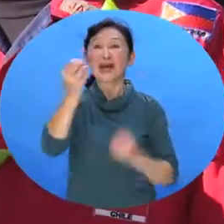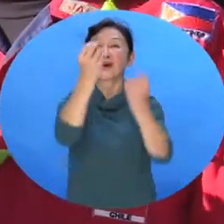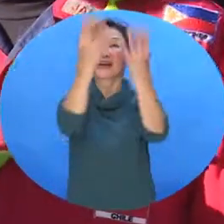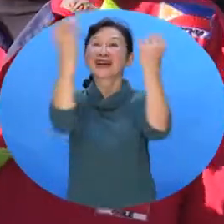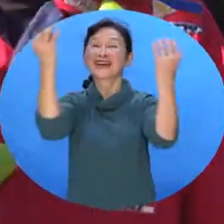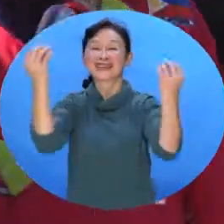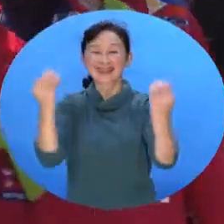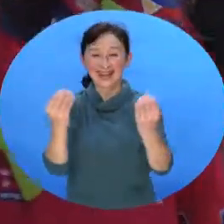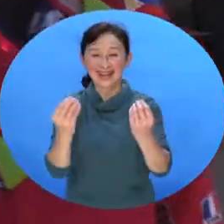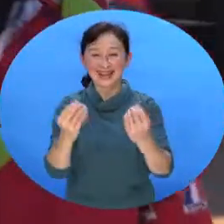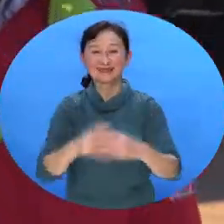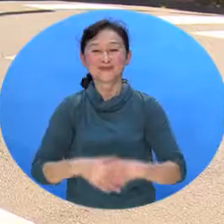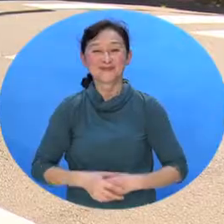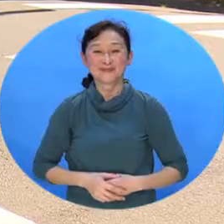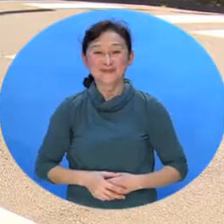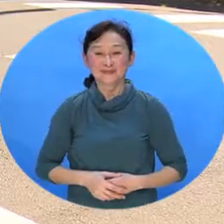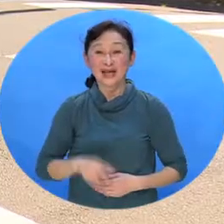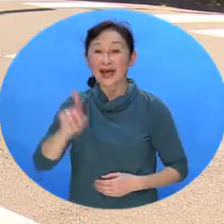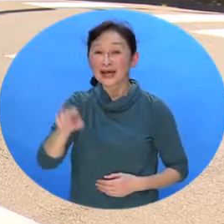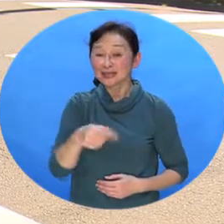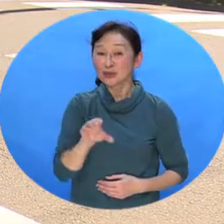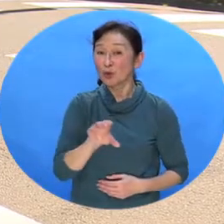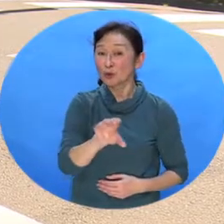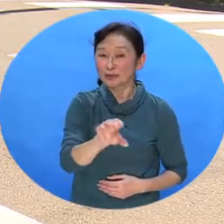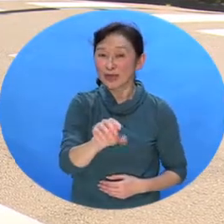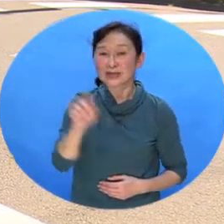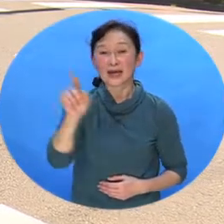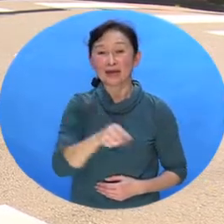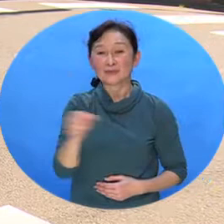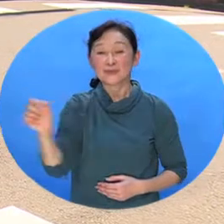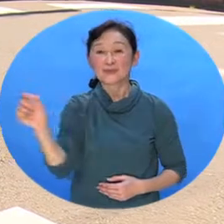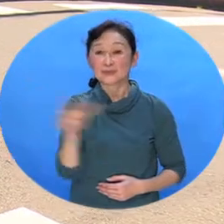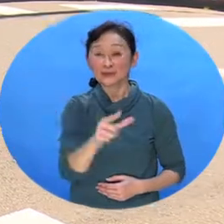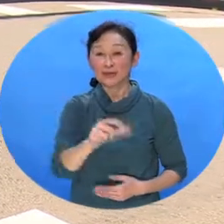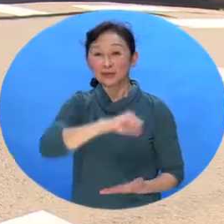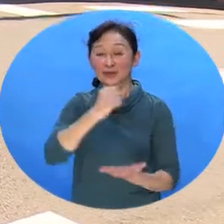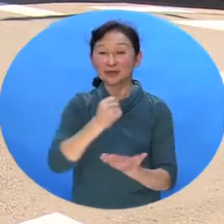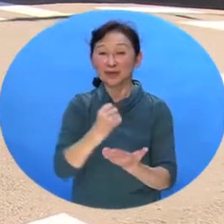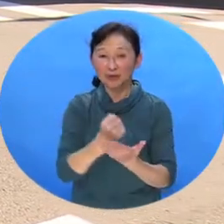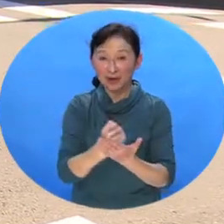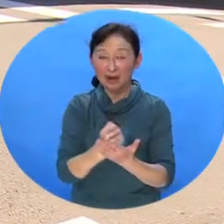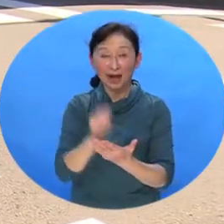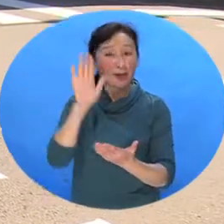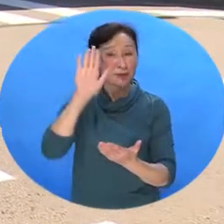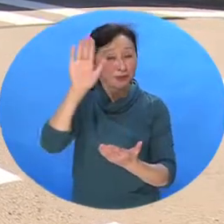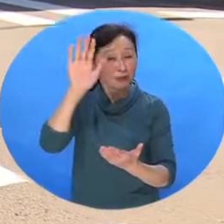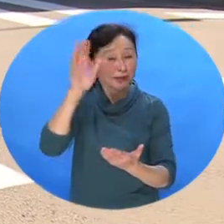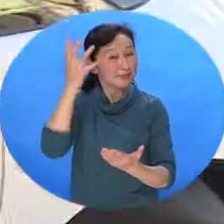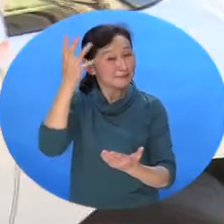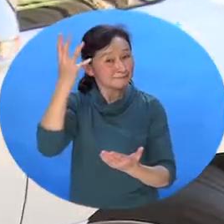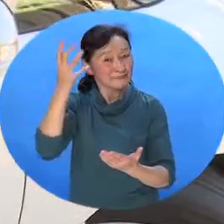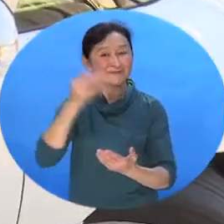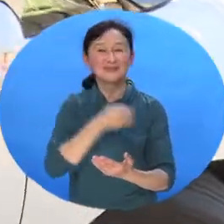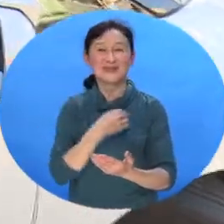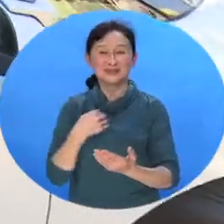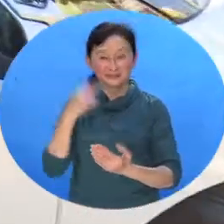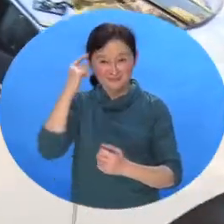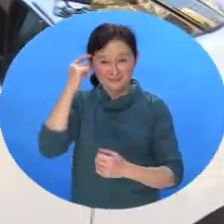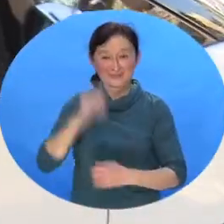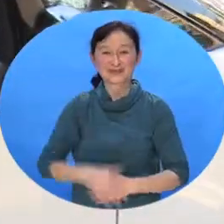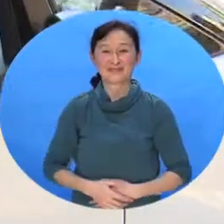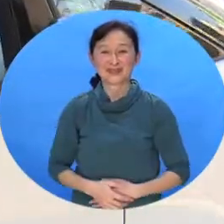な。 すごいよこれは。 自動運転や無人運転の実用化はそう遠くない日にやってくるようです